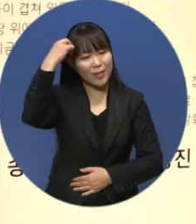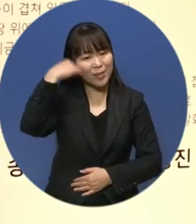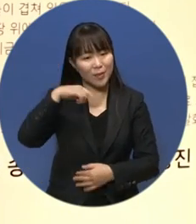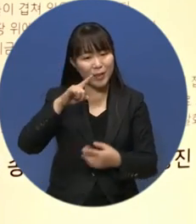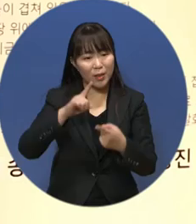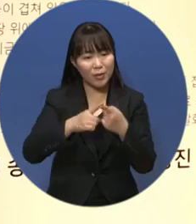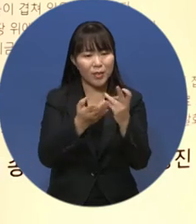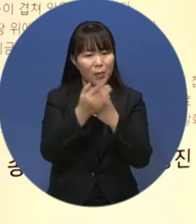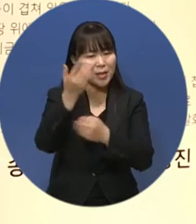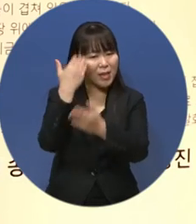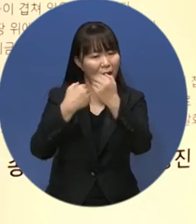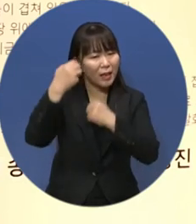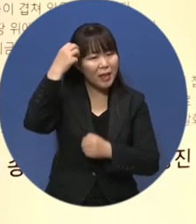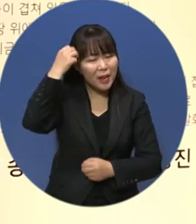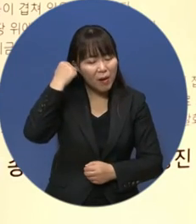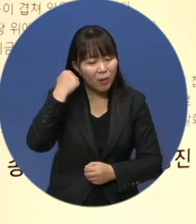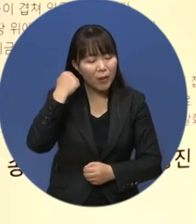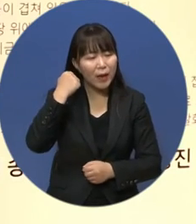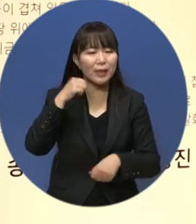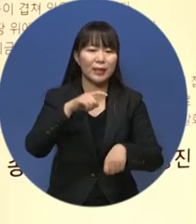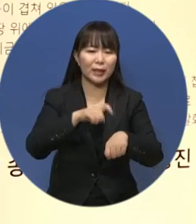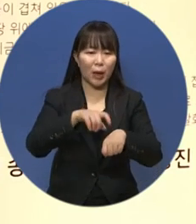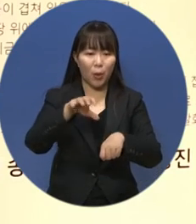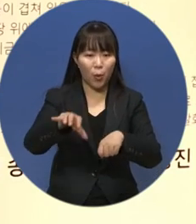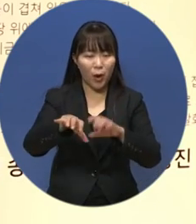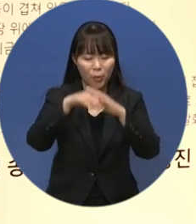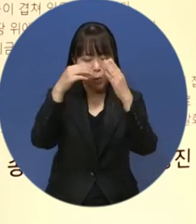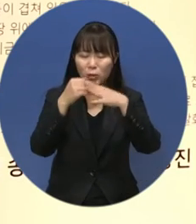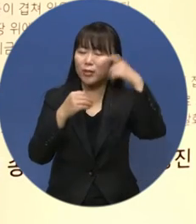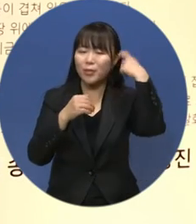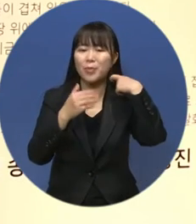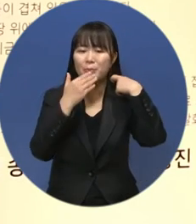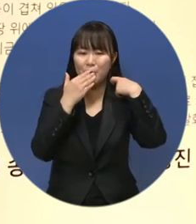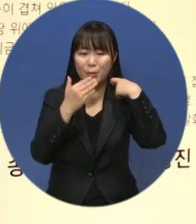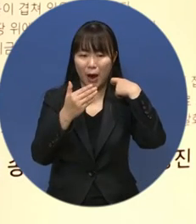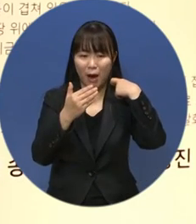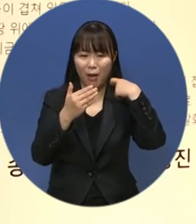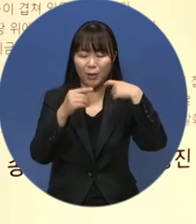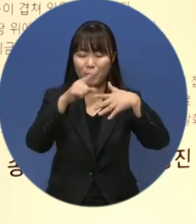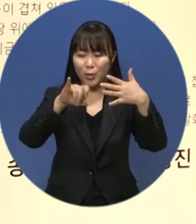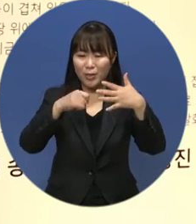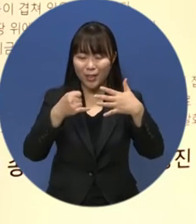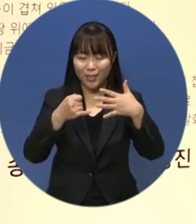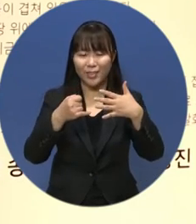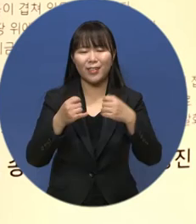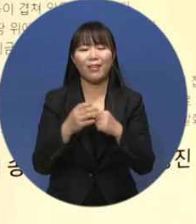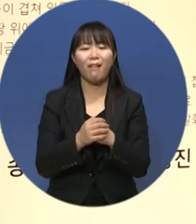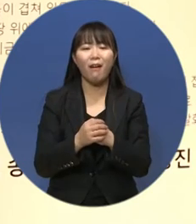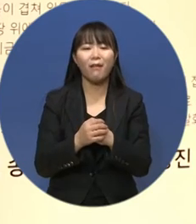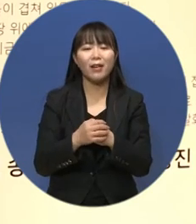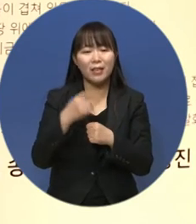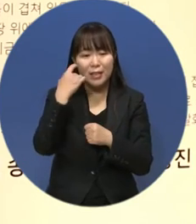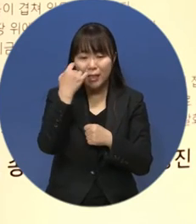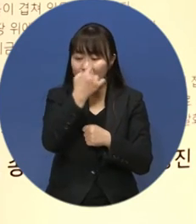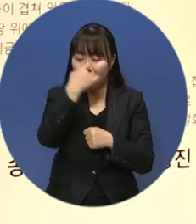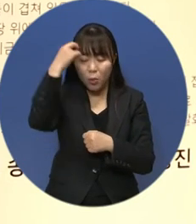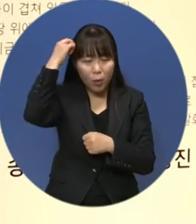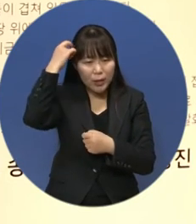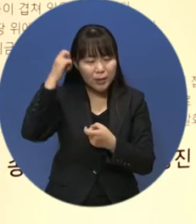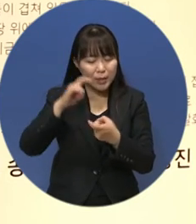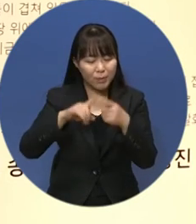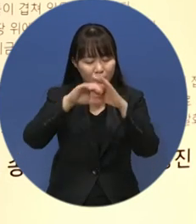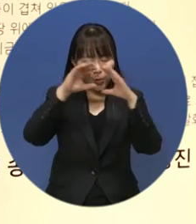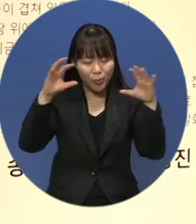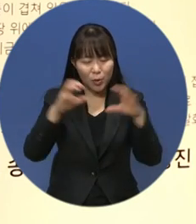섬의 옛 기억과 시간 공간을 느낄 수 있게 하는 작품마다 에 프로젝트 그림이 시각적인 관심을